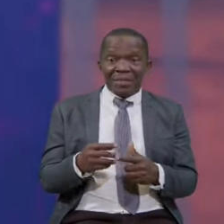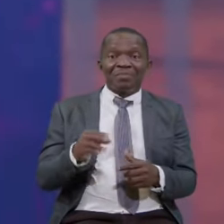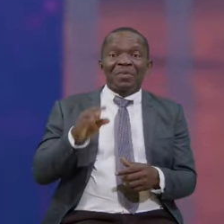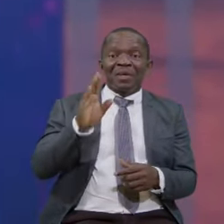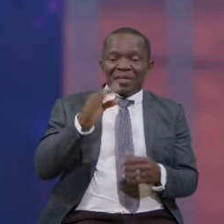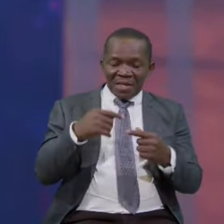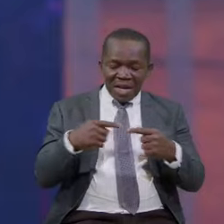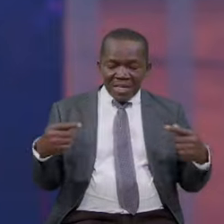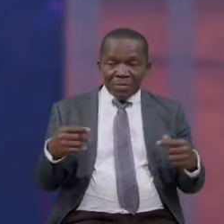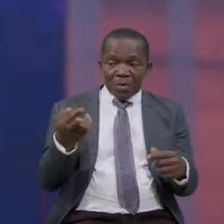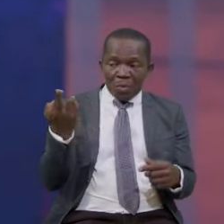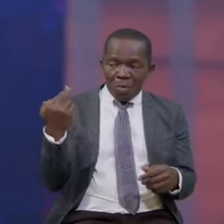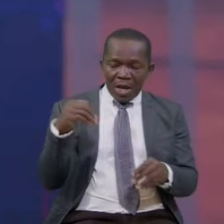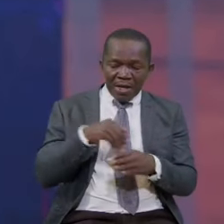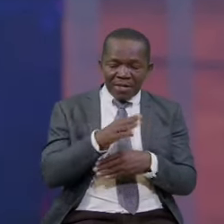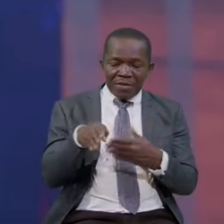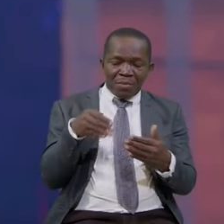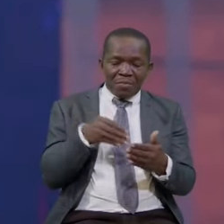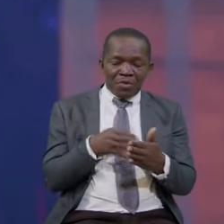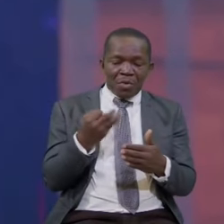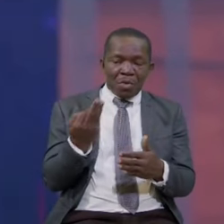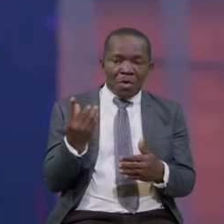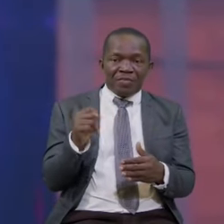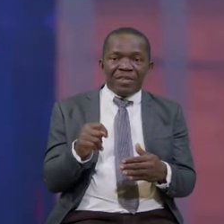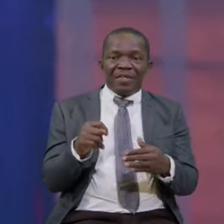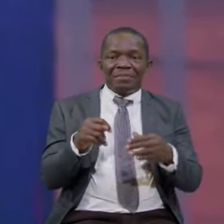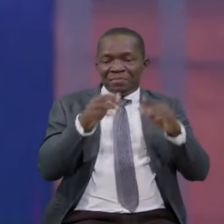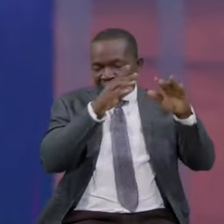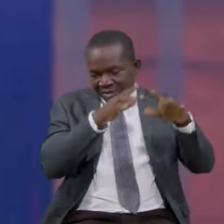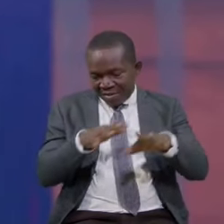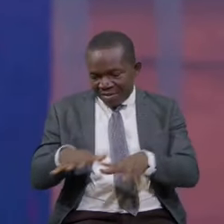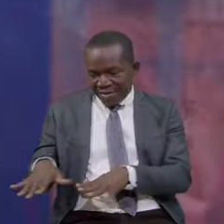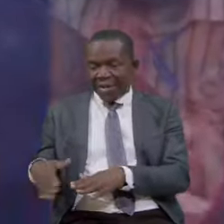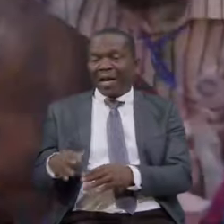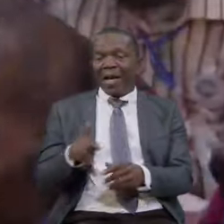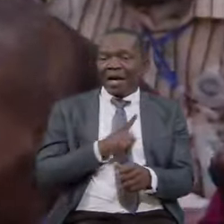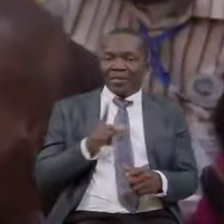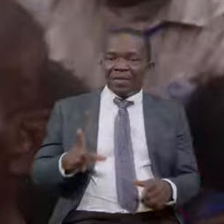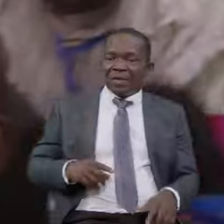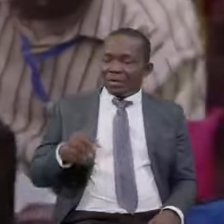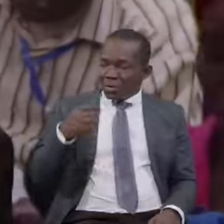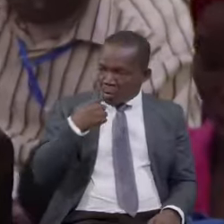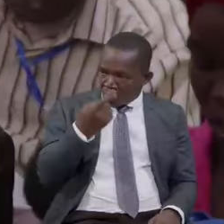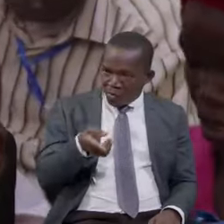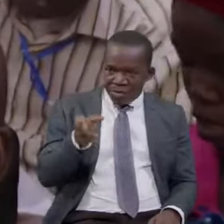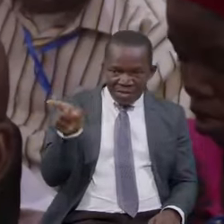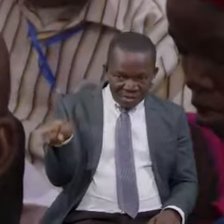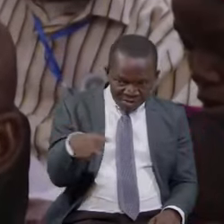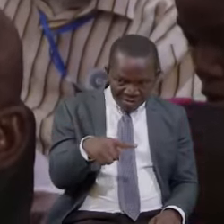encore ça c'est tout ce que tu as qu'est-ce que tu as dans ta main Dieu va utiliser pour accomplir des miracles